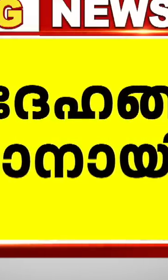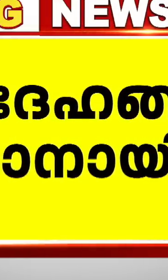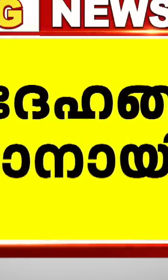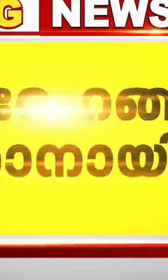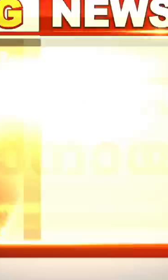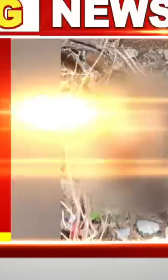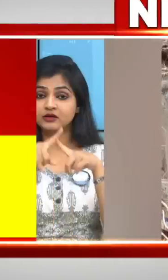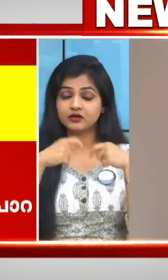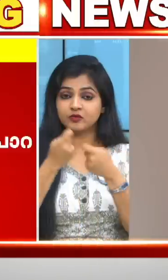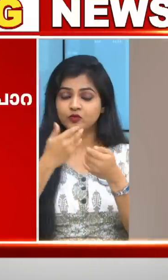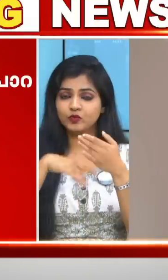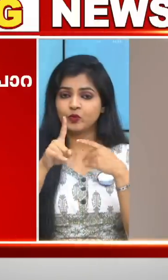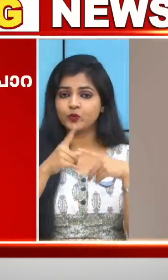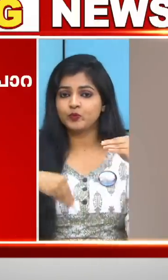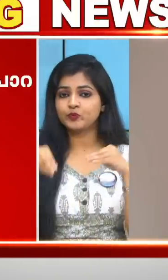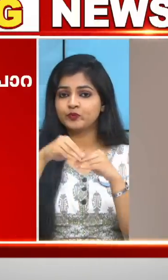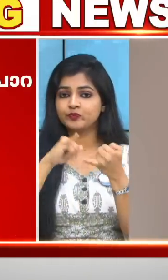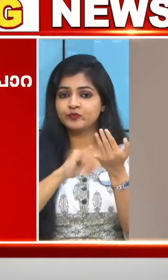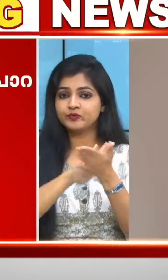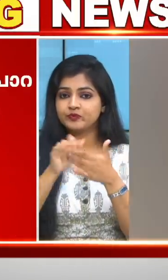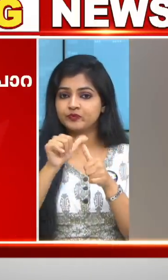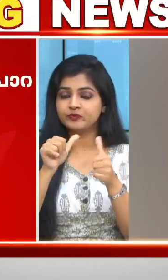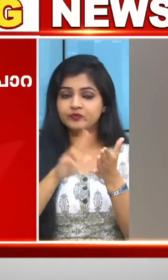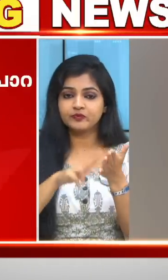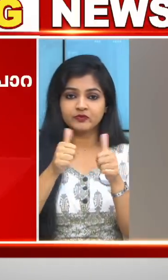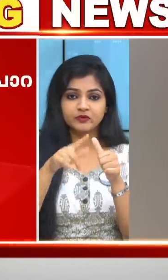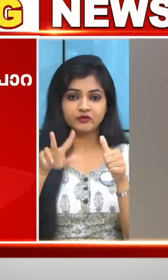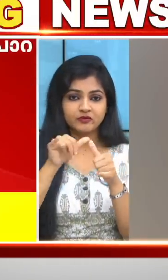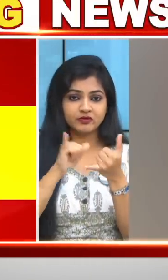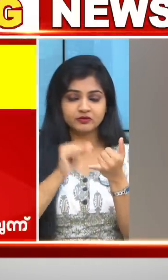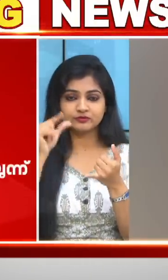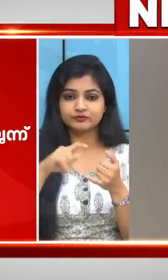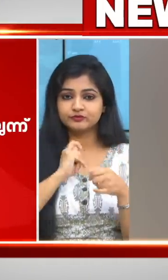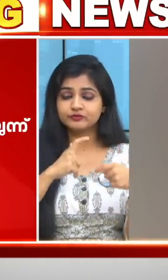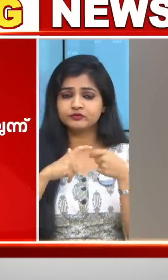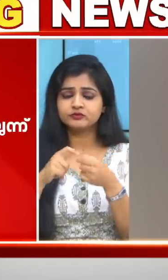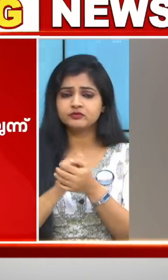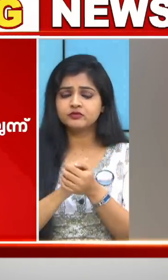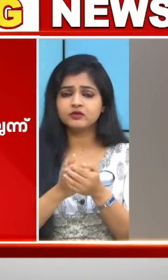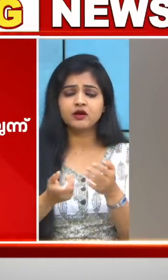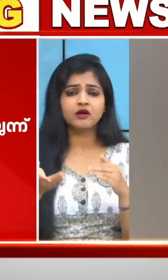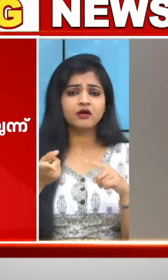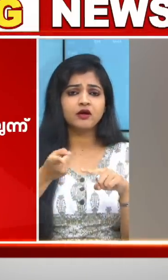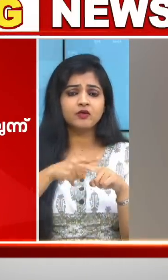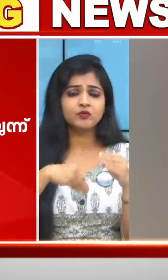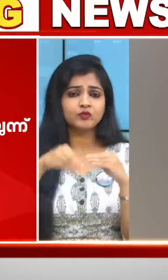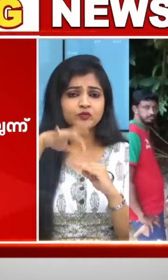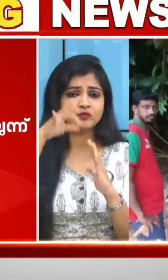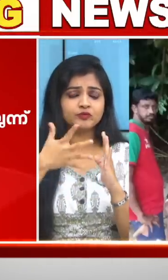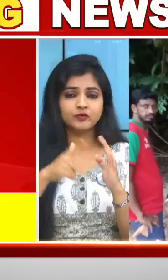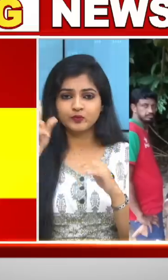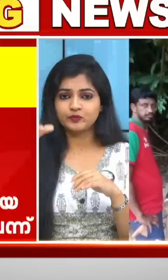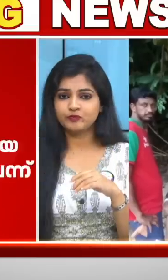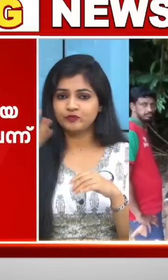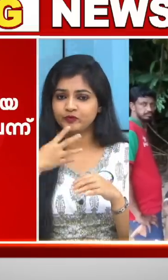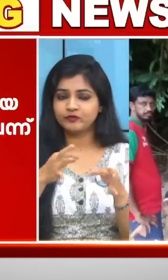സംഘത്തിലുണ്ടായിരുന്ന ഷാനവാസ് കൂടി നമ്മളോടൊപ്പം ടെലിഫോൺ ലൈനിൽ ചേരുന്നുണ്ട്. ഷാനവാസ്, എന്താണ് സംഭവിച്ചത്? കുറച്ച് കാര്യങ്ങൾ ഇപ്പോൾ അലി വിശദീകരിച്ചു. ഇങ്ങനെ